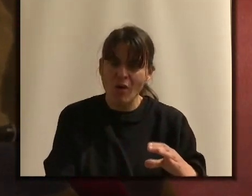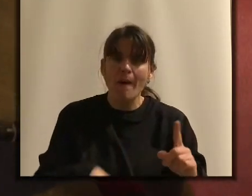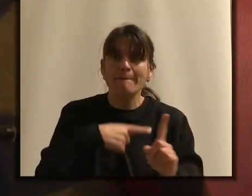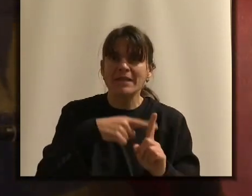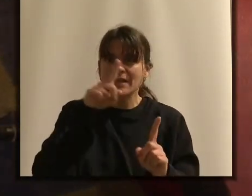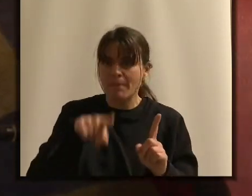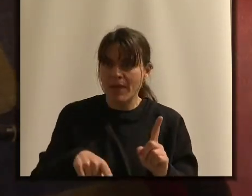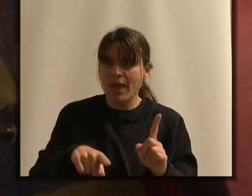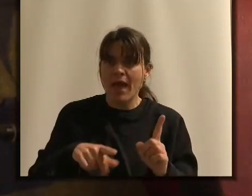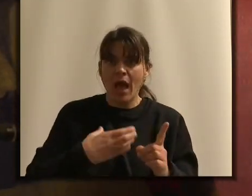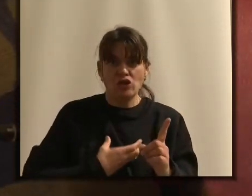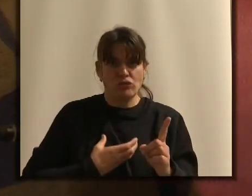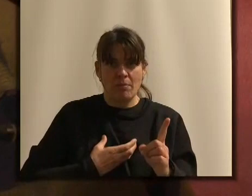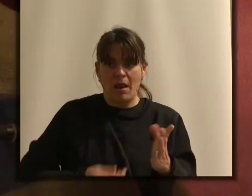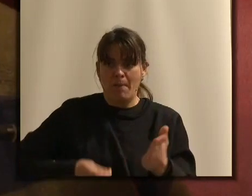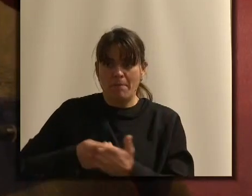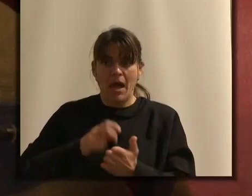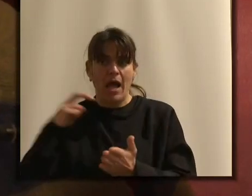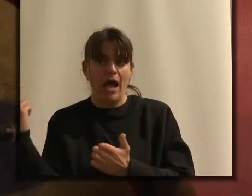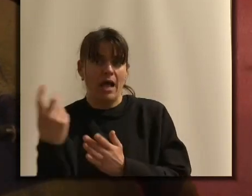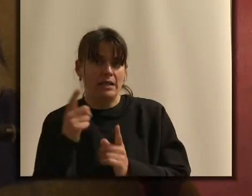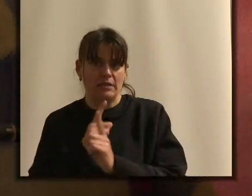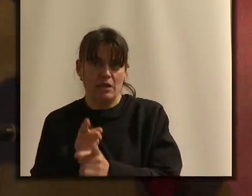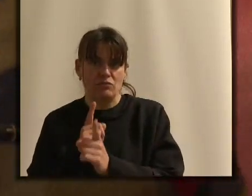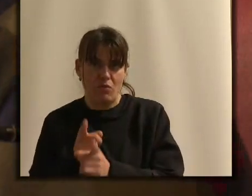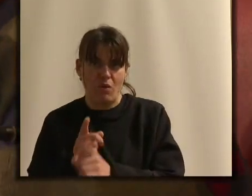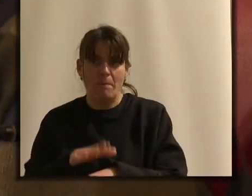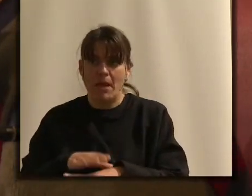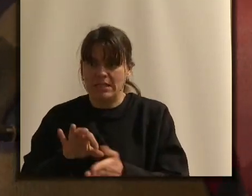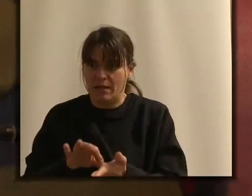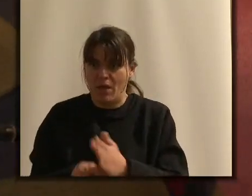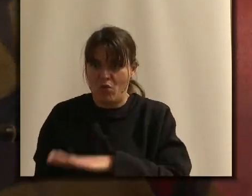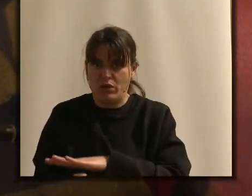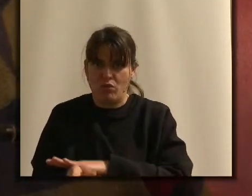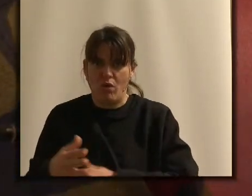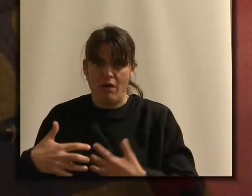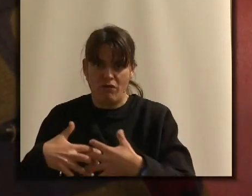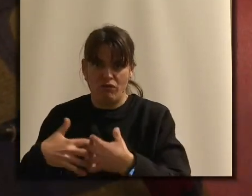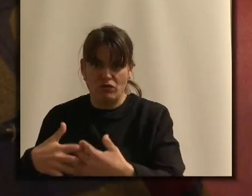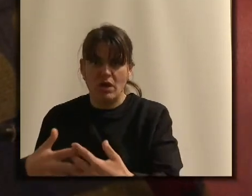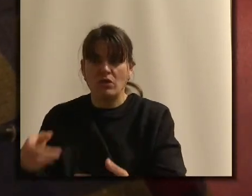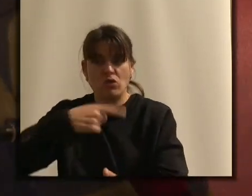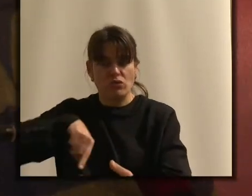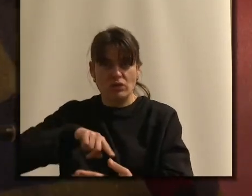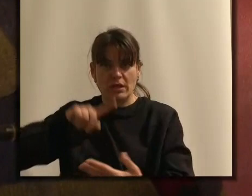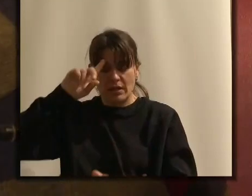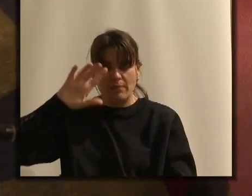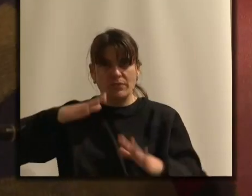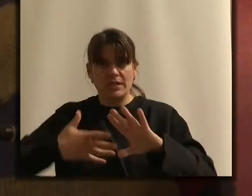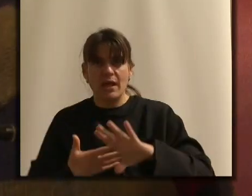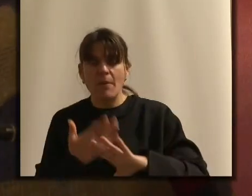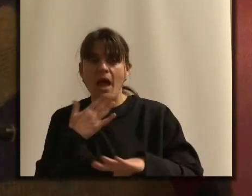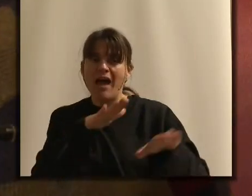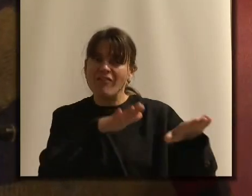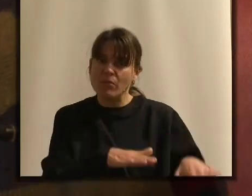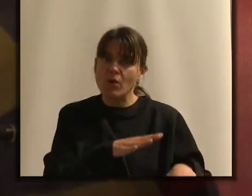uns altres vehicles per continuar donant aquest servei. Bé, per tot això, i com és esperar, Capgirem Vic, votarem a favor de canviar la gestió